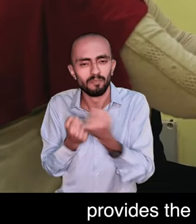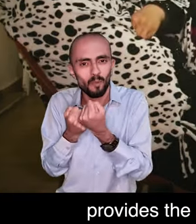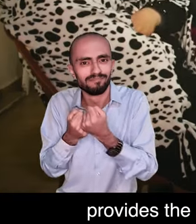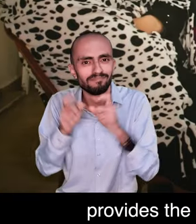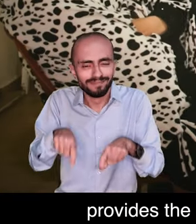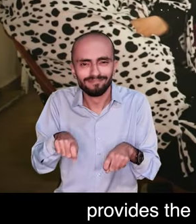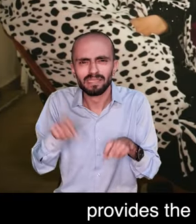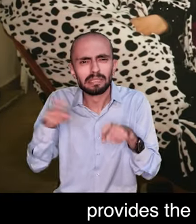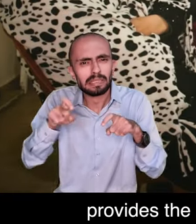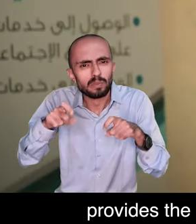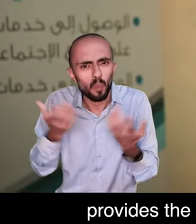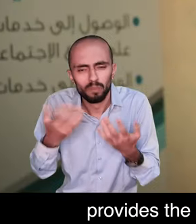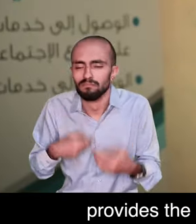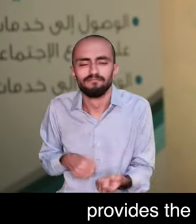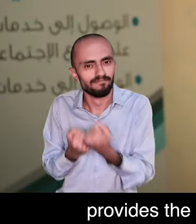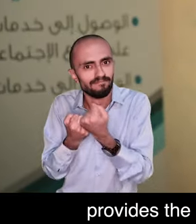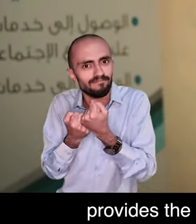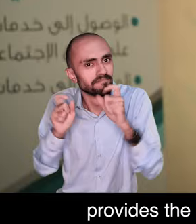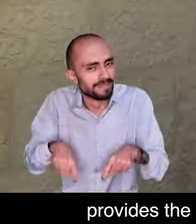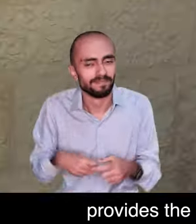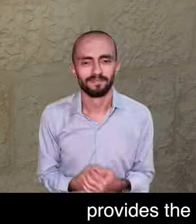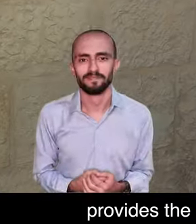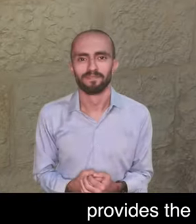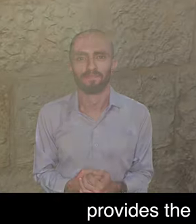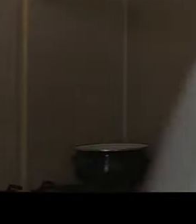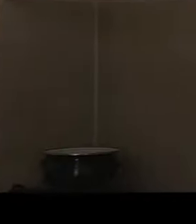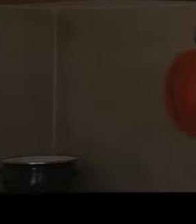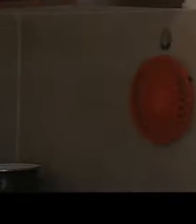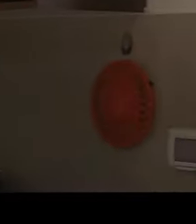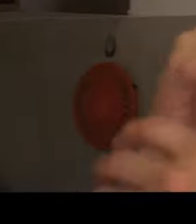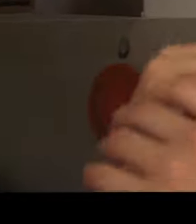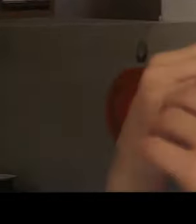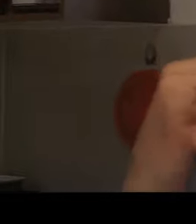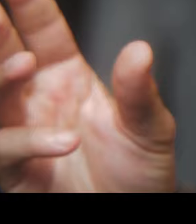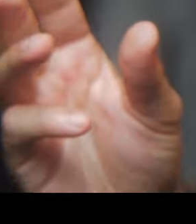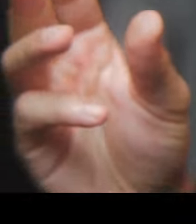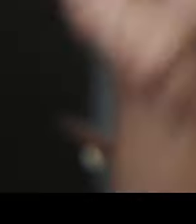حزمة الخدمات الضرورية للنساء والفتيات المعرضات للعنف.